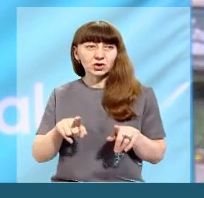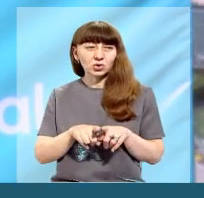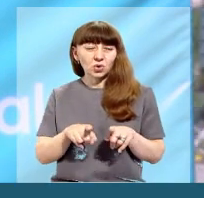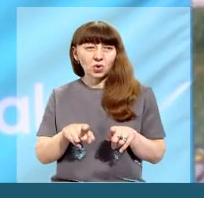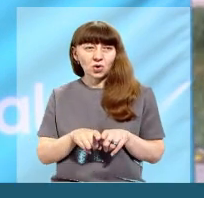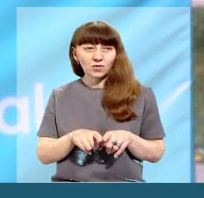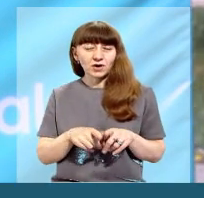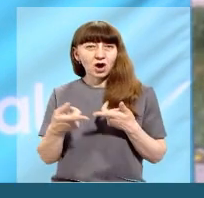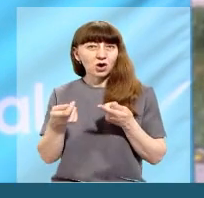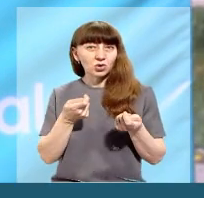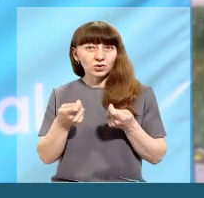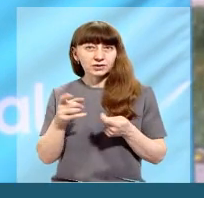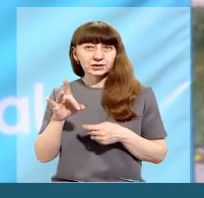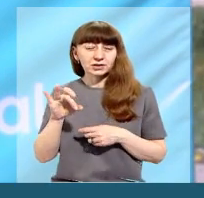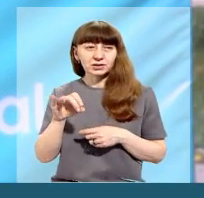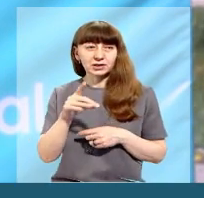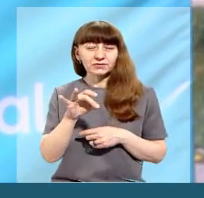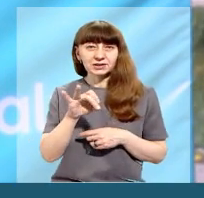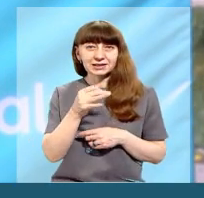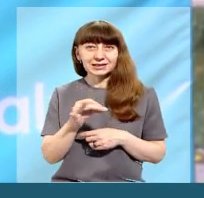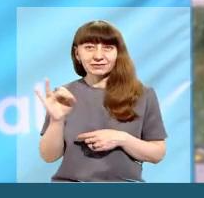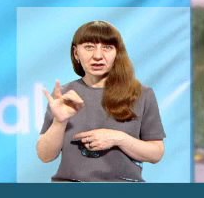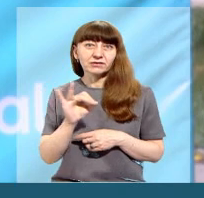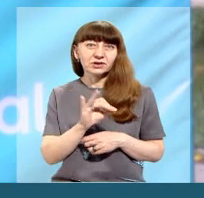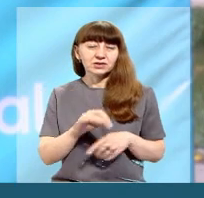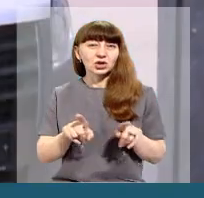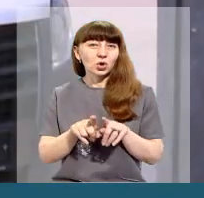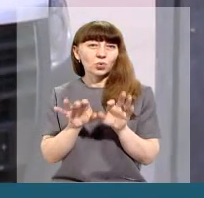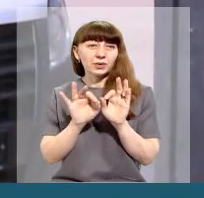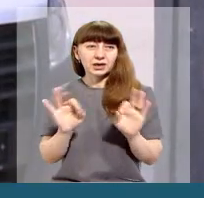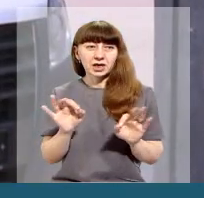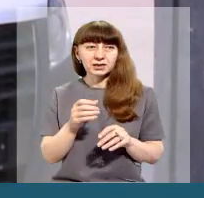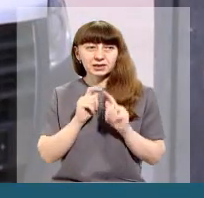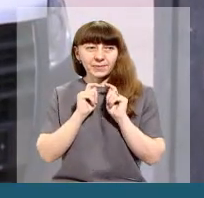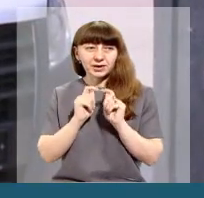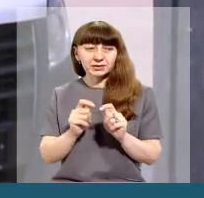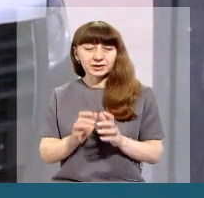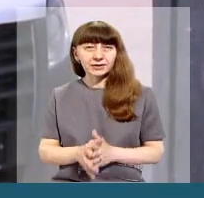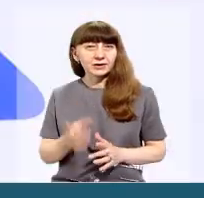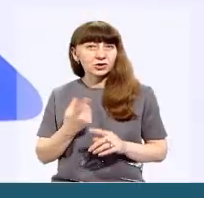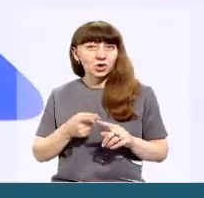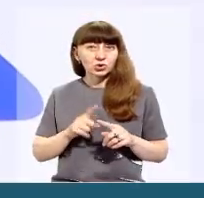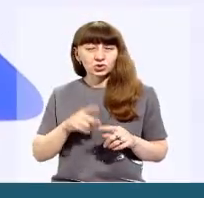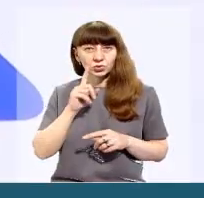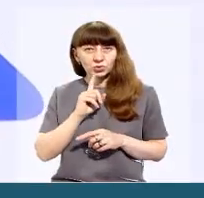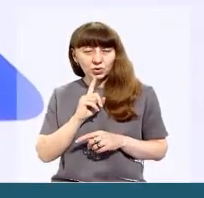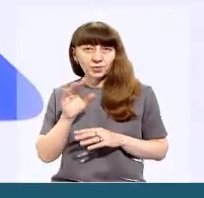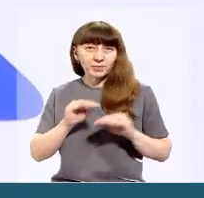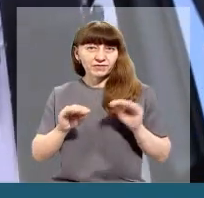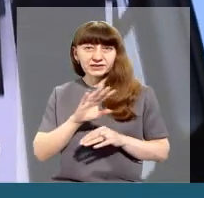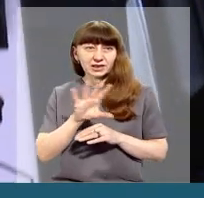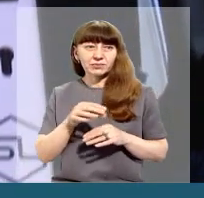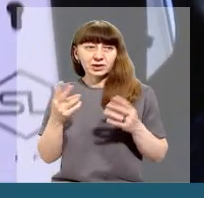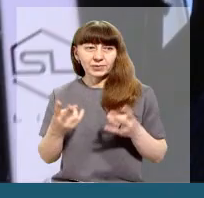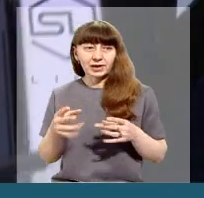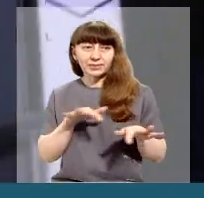руководителя областного филиала Скородиевска Ивана Ивановича за такой прекрасный подарок. Данные авто комфортные, безопасные и оборудованы всем